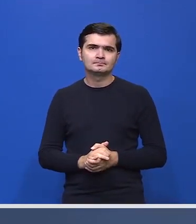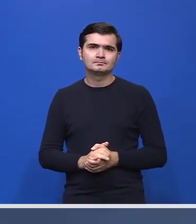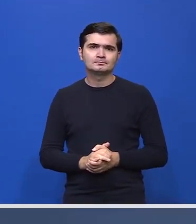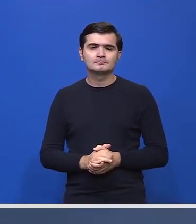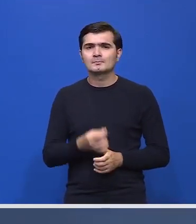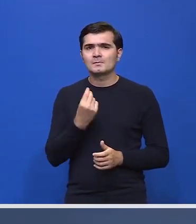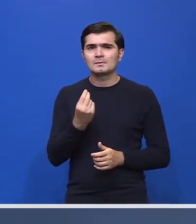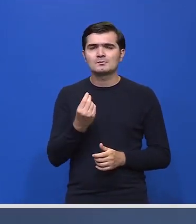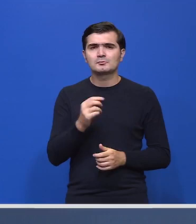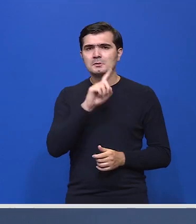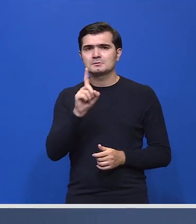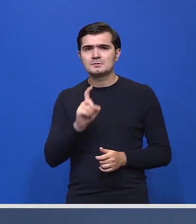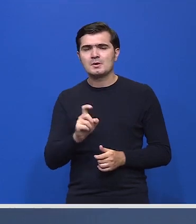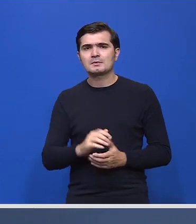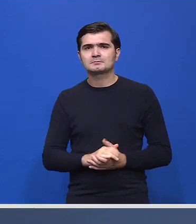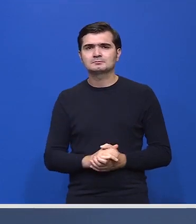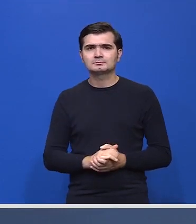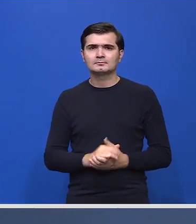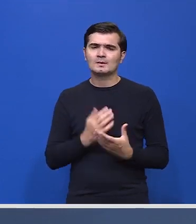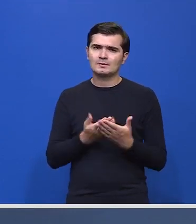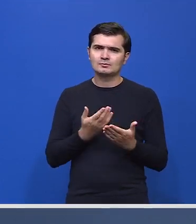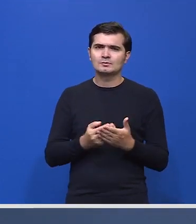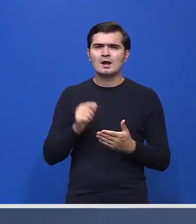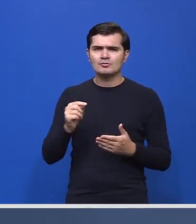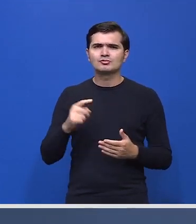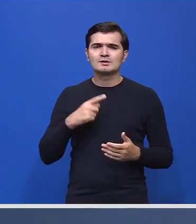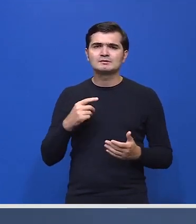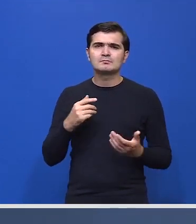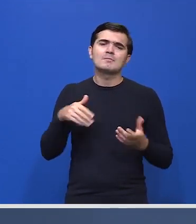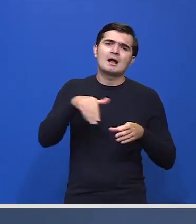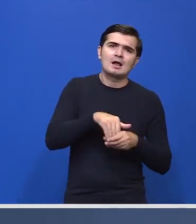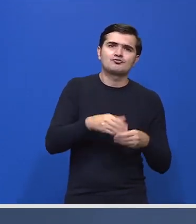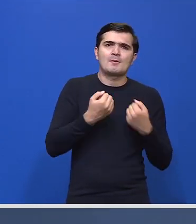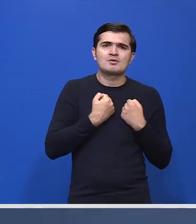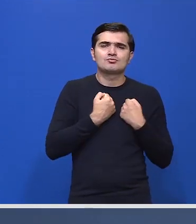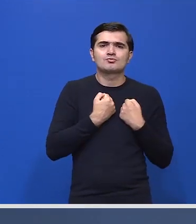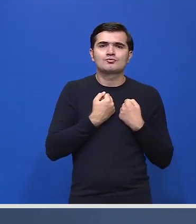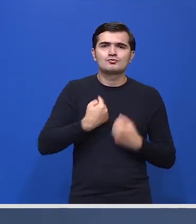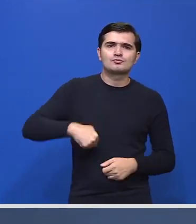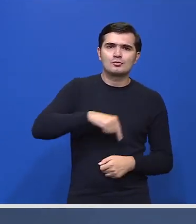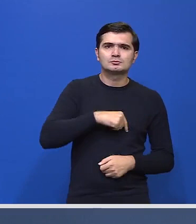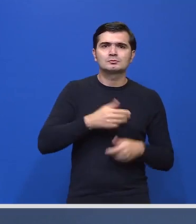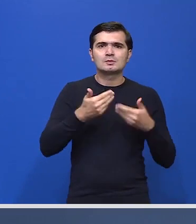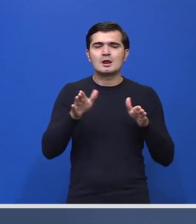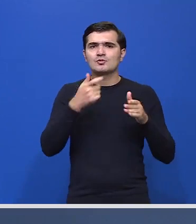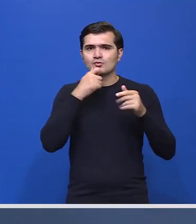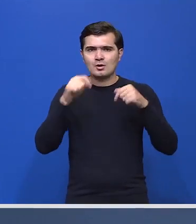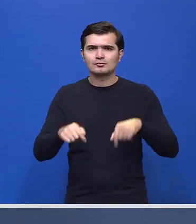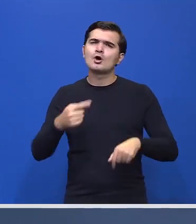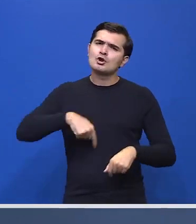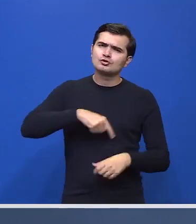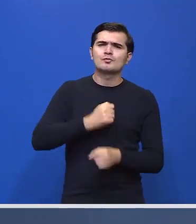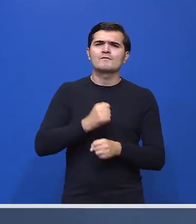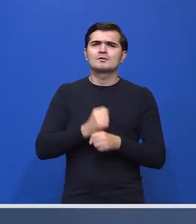Foarte bună întrebarea dumneavoastră, pentru că exact acesta este angajamentul nostru de la începutul acestui an. Și noi avem prognoze și